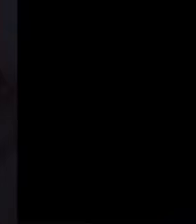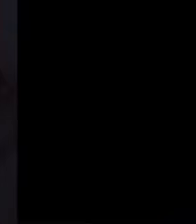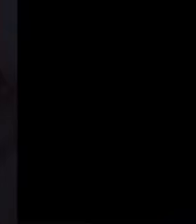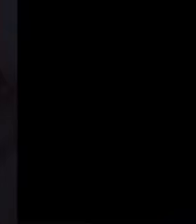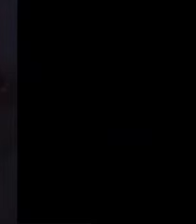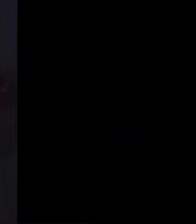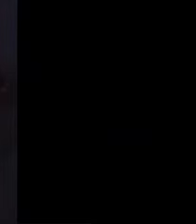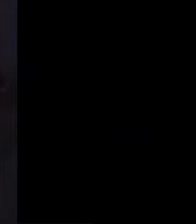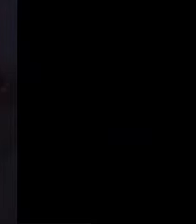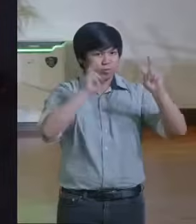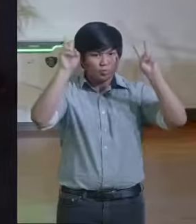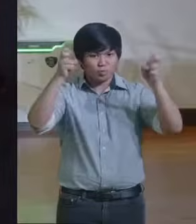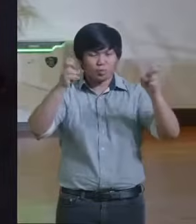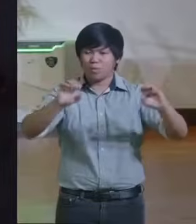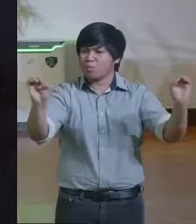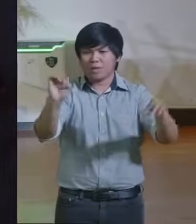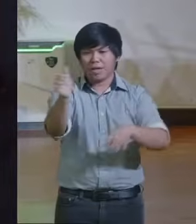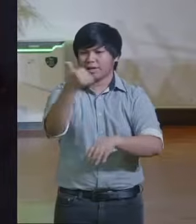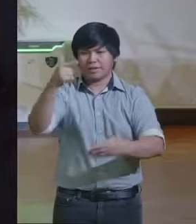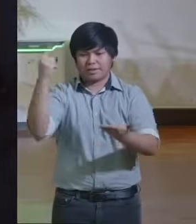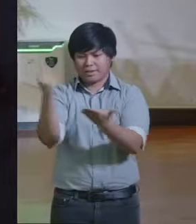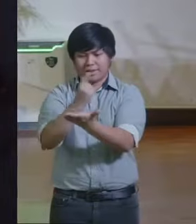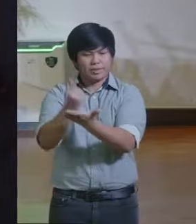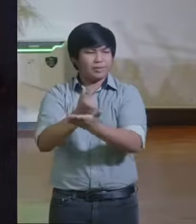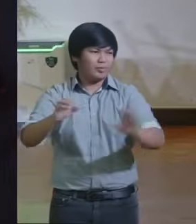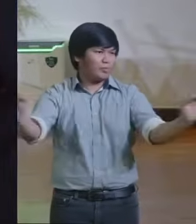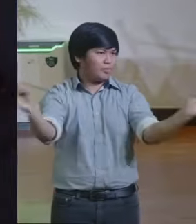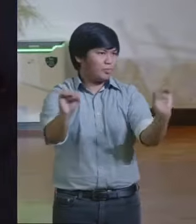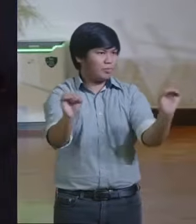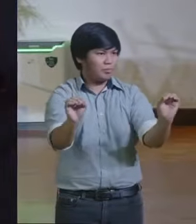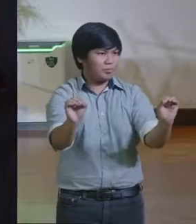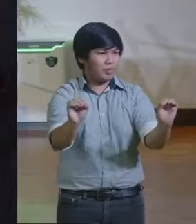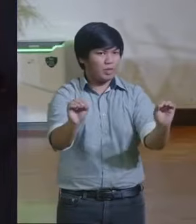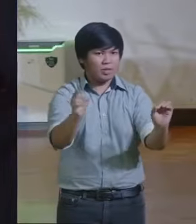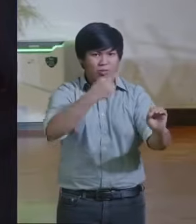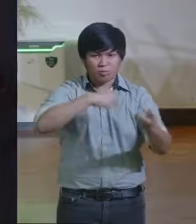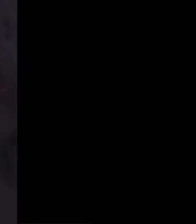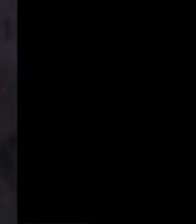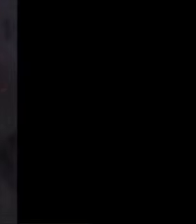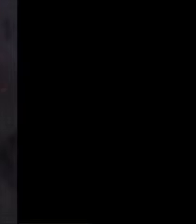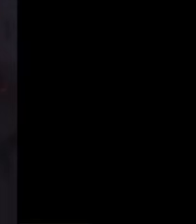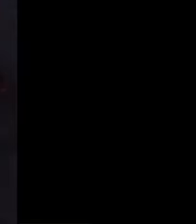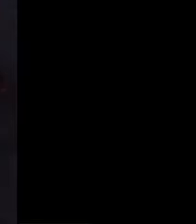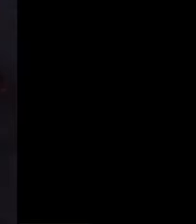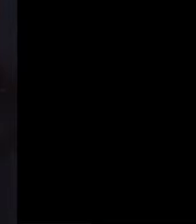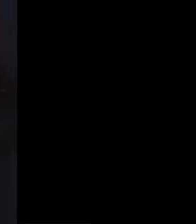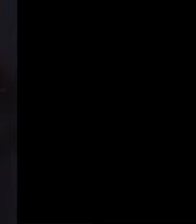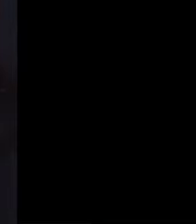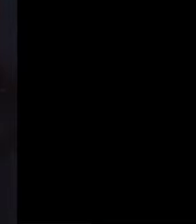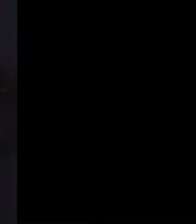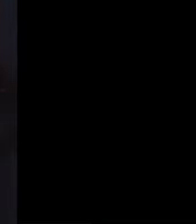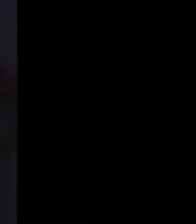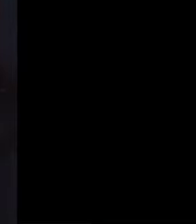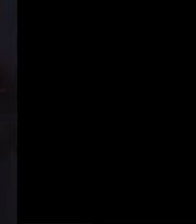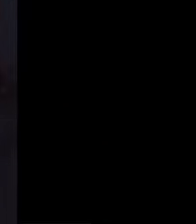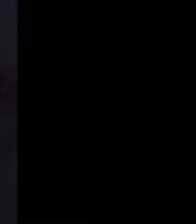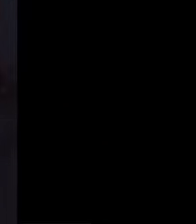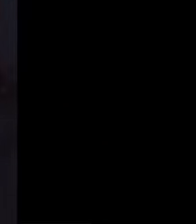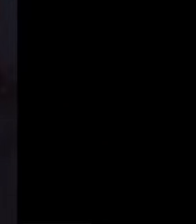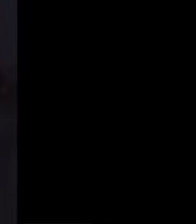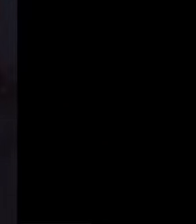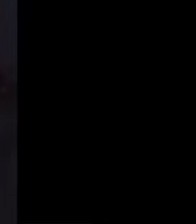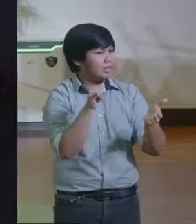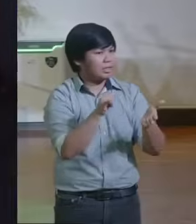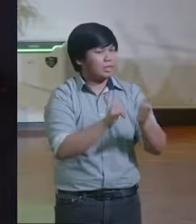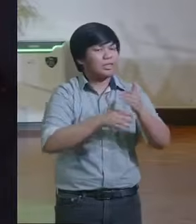series, No Other Gospel. No other gospel. Kasi makikita po natin yon dito sa teksto na ito at